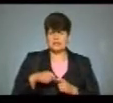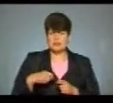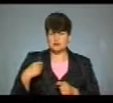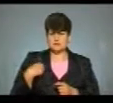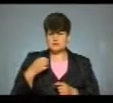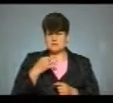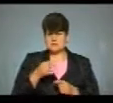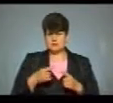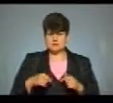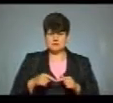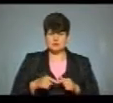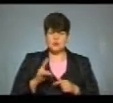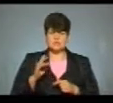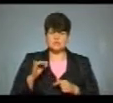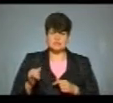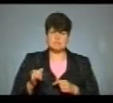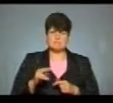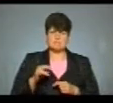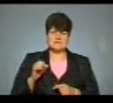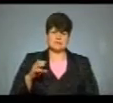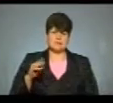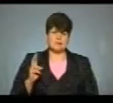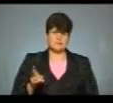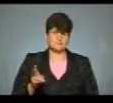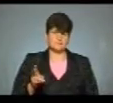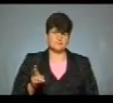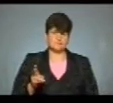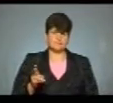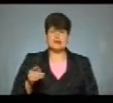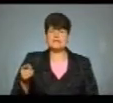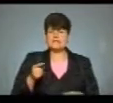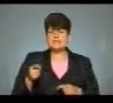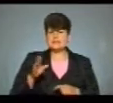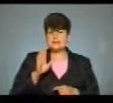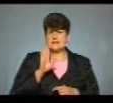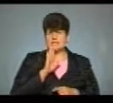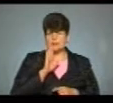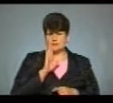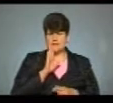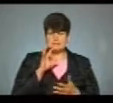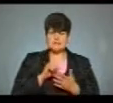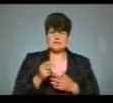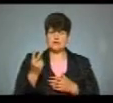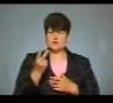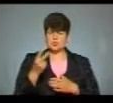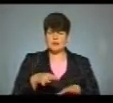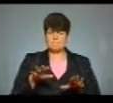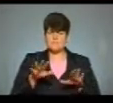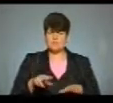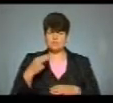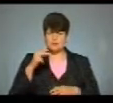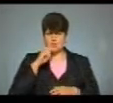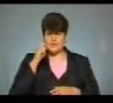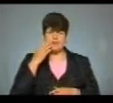розповів організатор Костянтин Пастернак. І тернополянка Русаліна Поворознюк зайняла 2-е місце на чемпіонаті